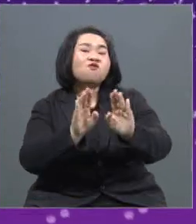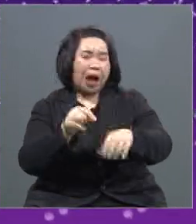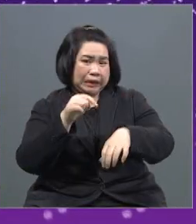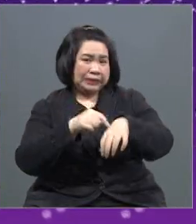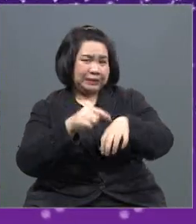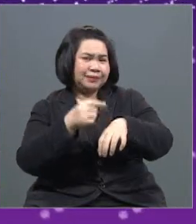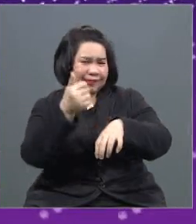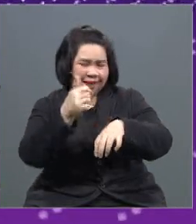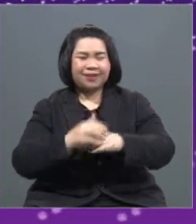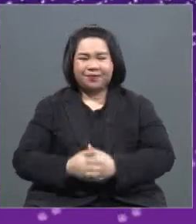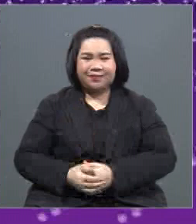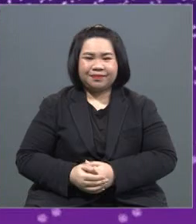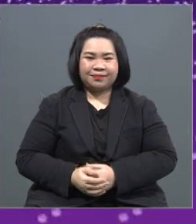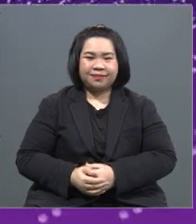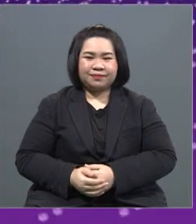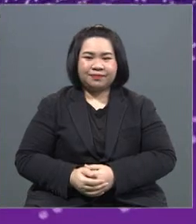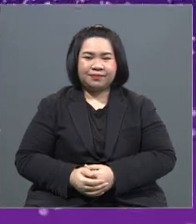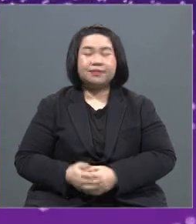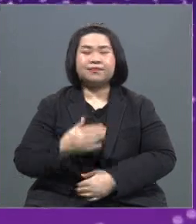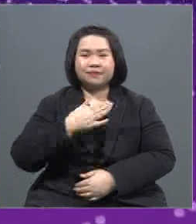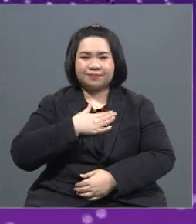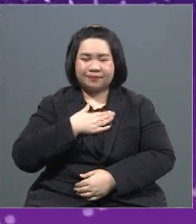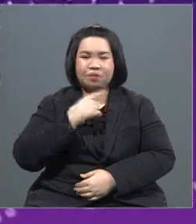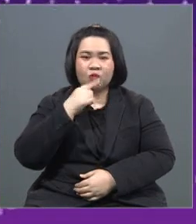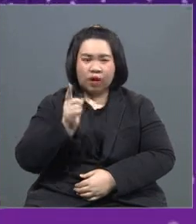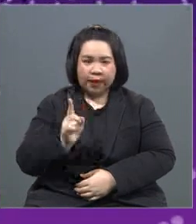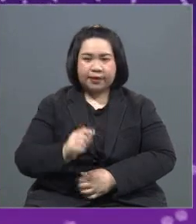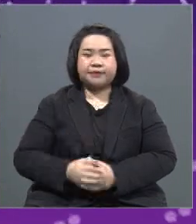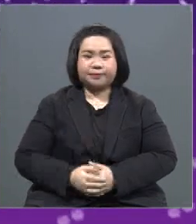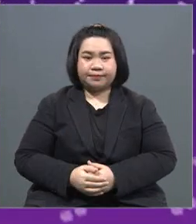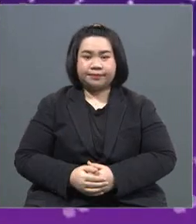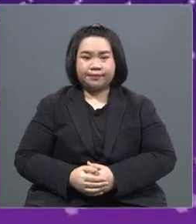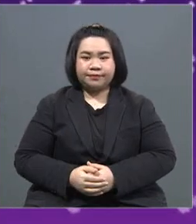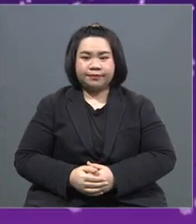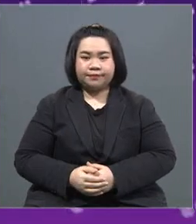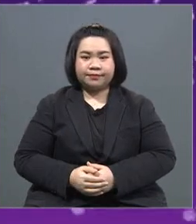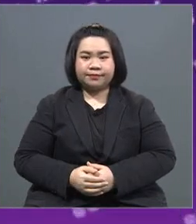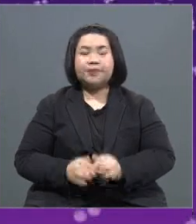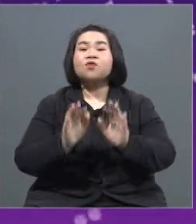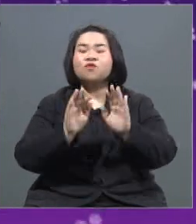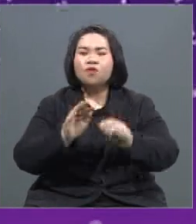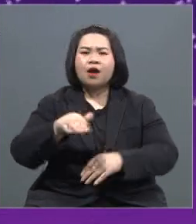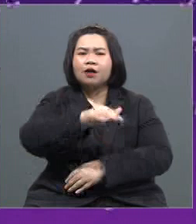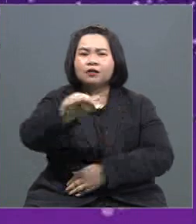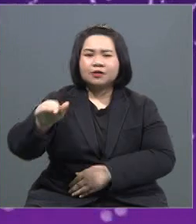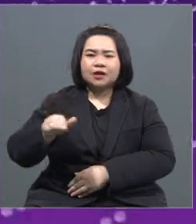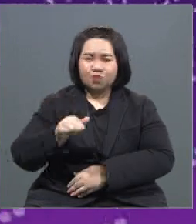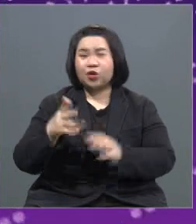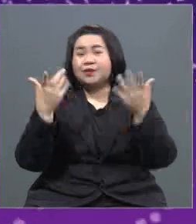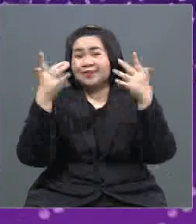านบ้านทองหยอดเนี ่ยแม่ปุ๊กก็อันดับหนึ่งก็ฝากทุกๆคนยังเ